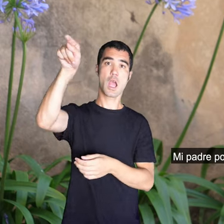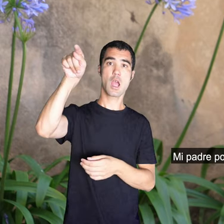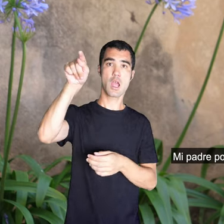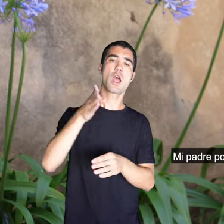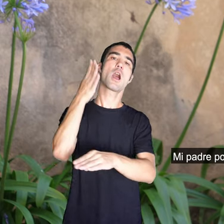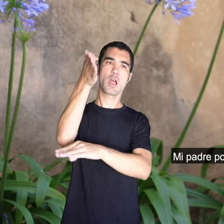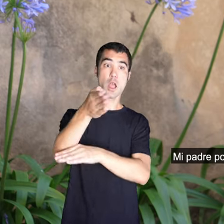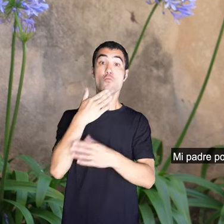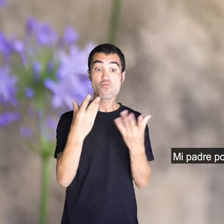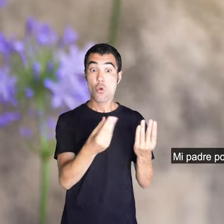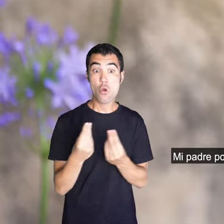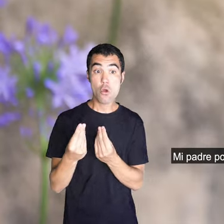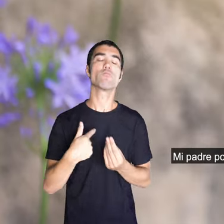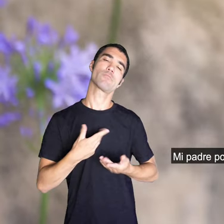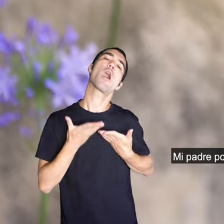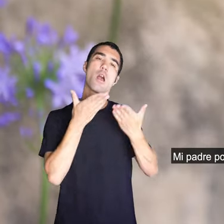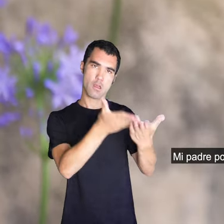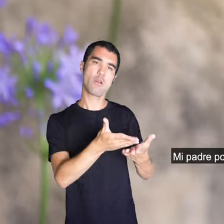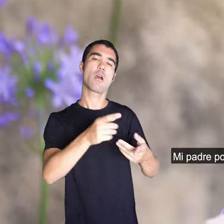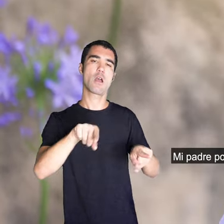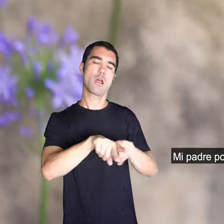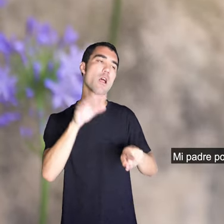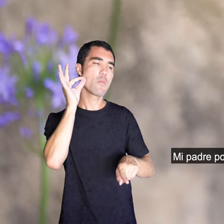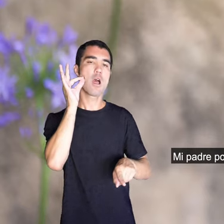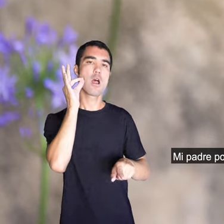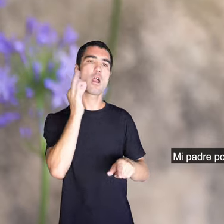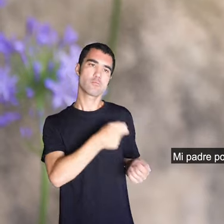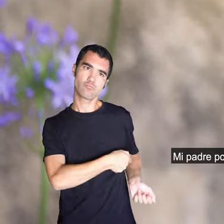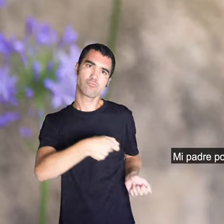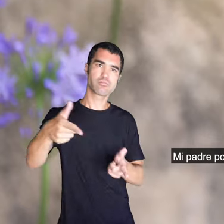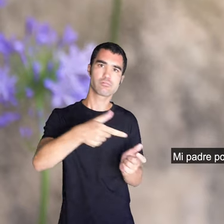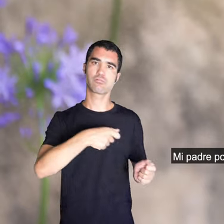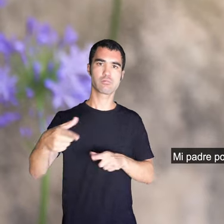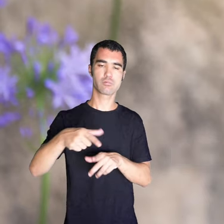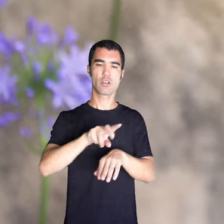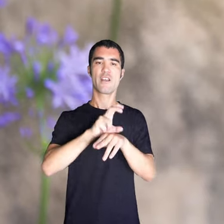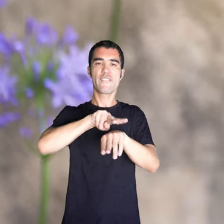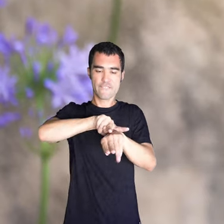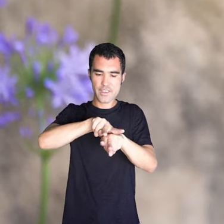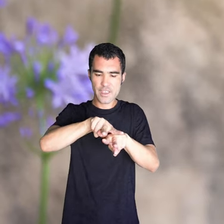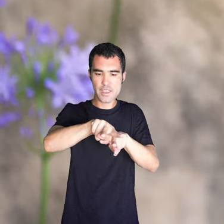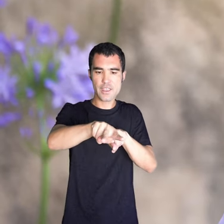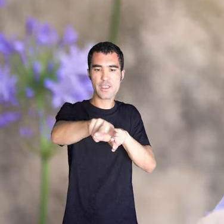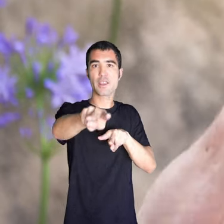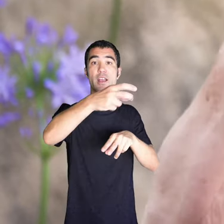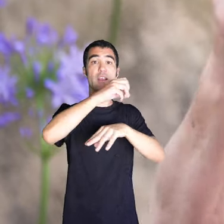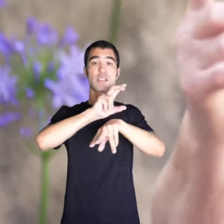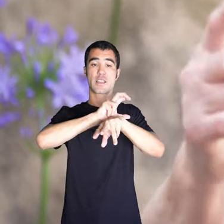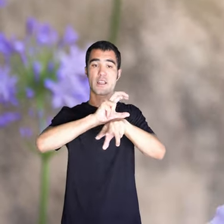jo, si era molt, li ajudava la meva germana de dur-lo de la via, que s'aturava el